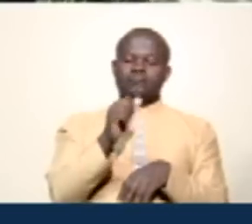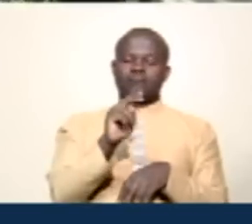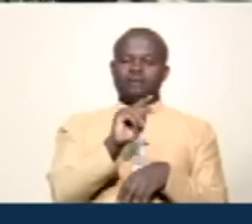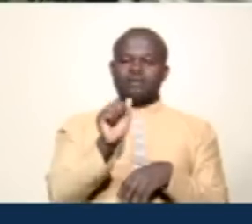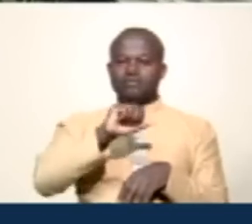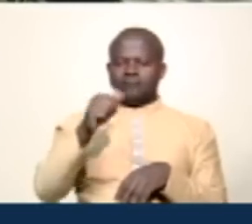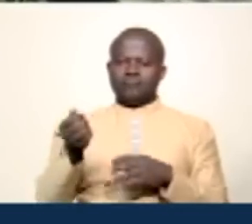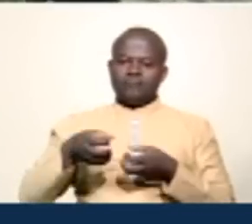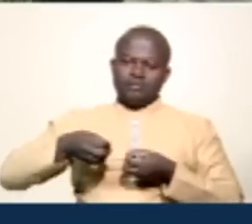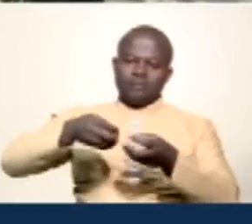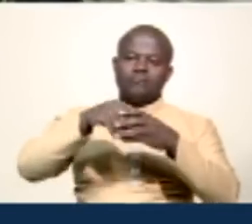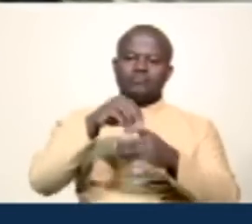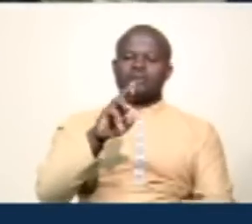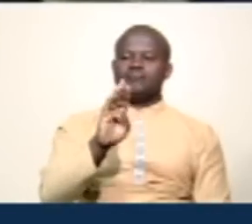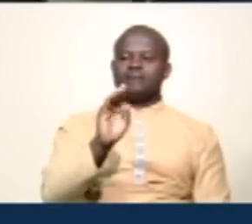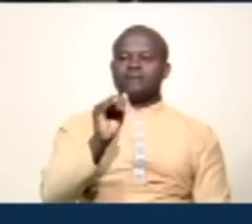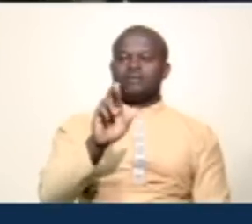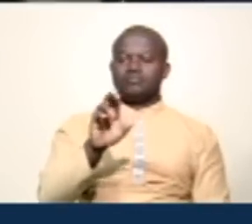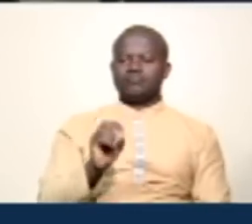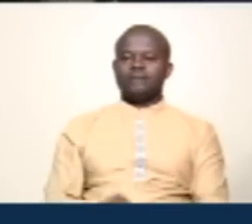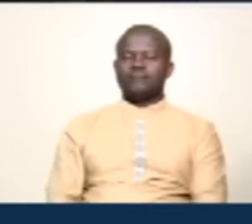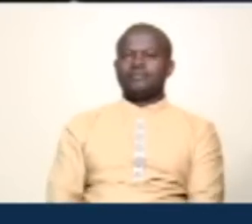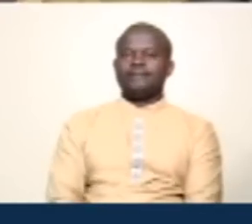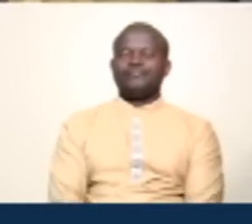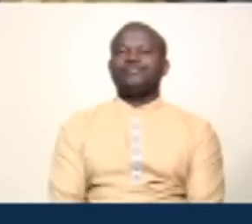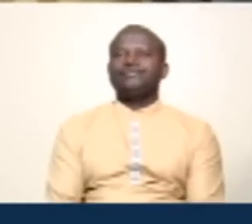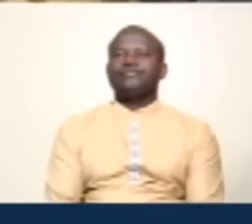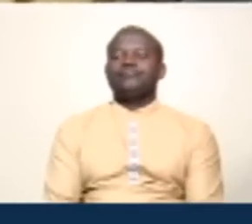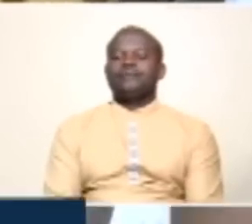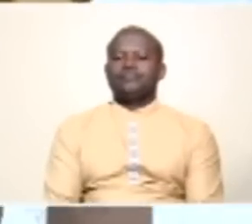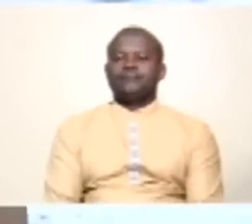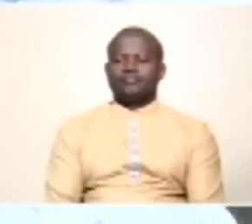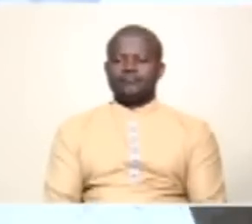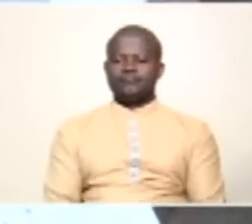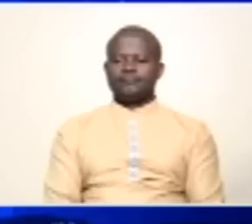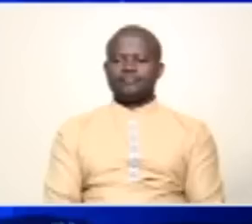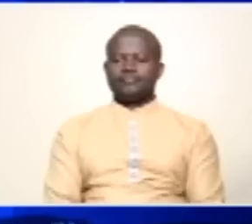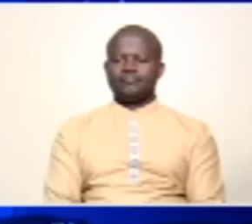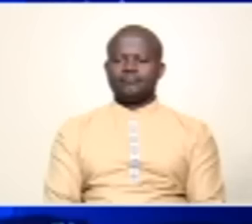abandi bajugunywe mu mugezi wa Rubyiro. Janine Ndayizeye mu karere ka Rusizi.